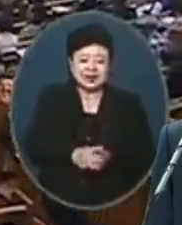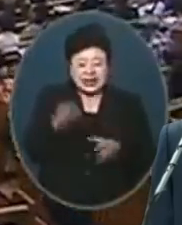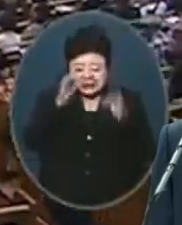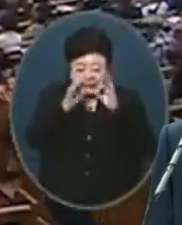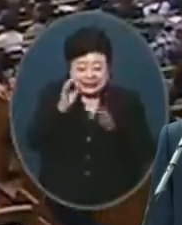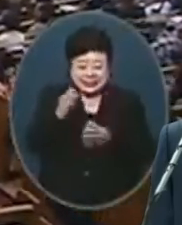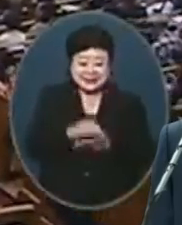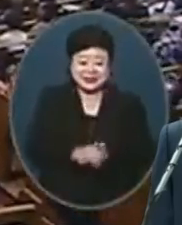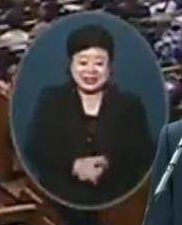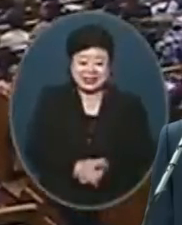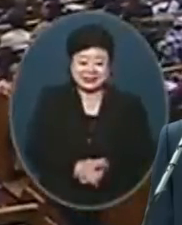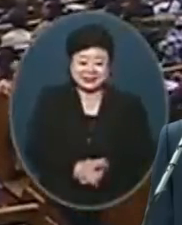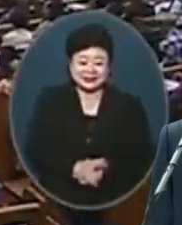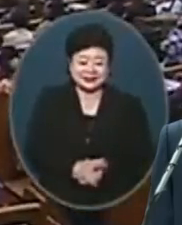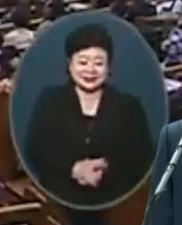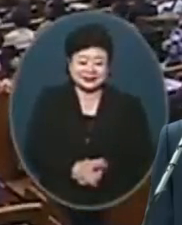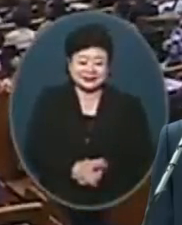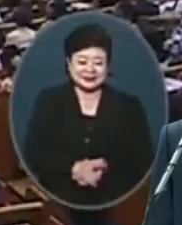찾아야 될 것입니다.